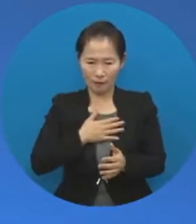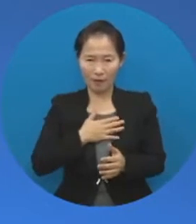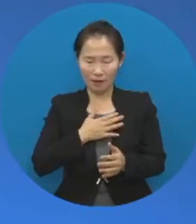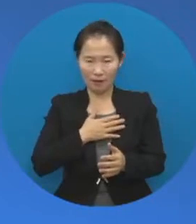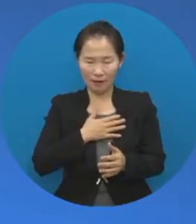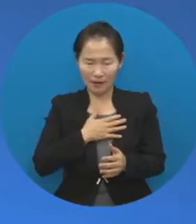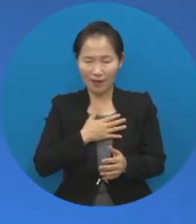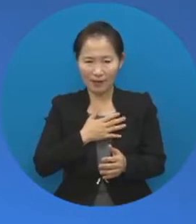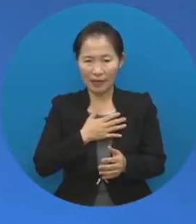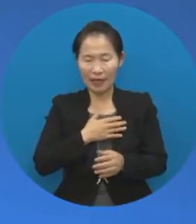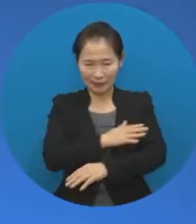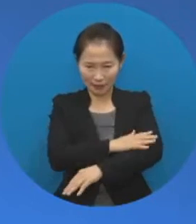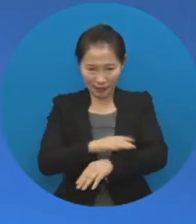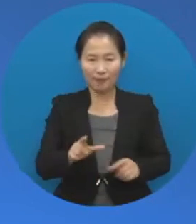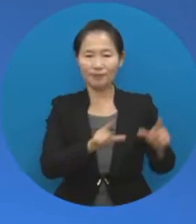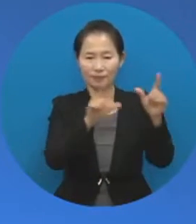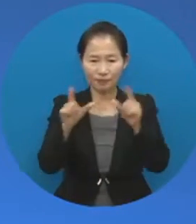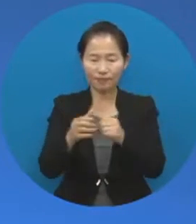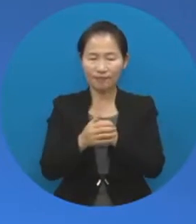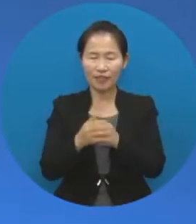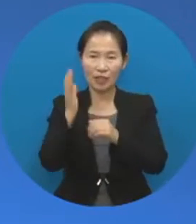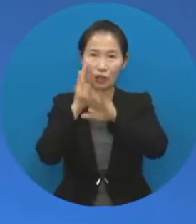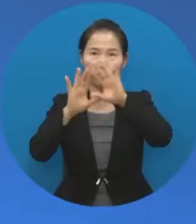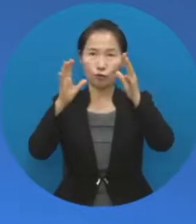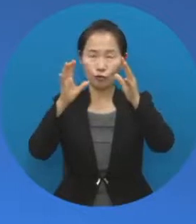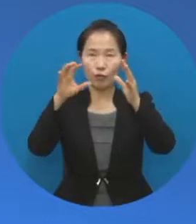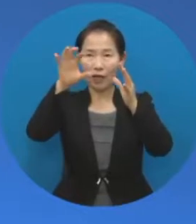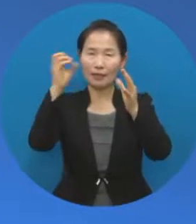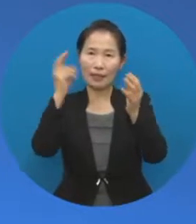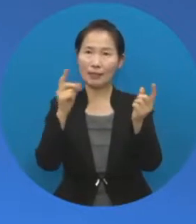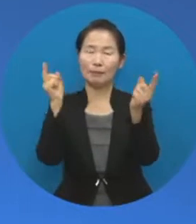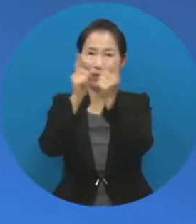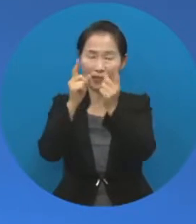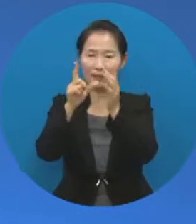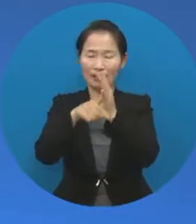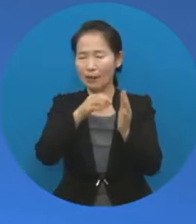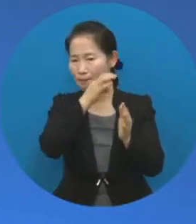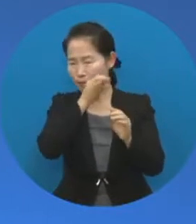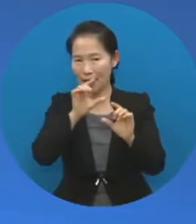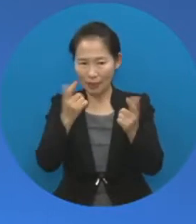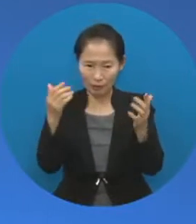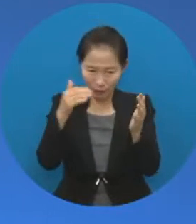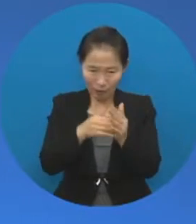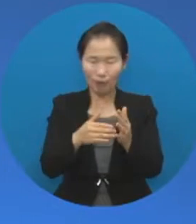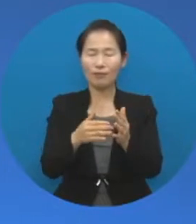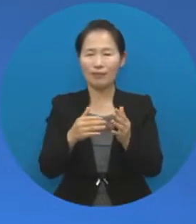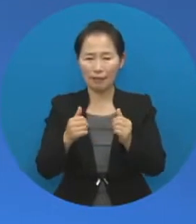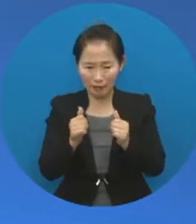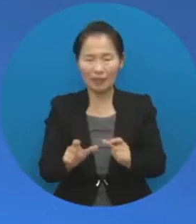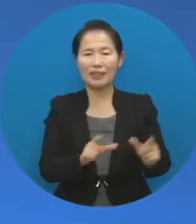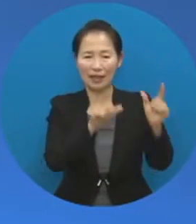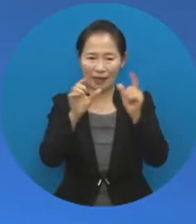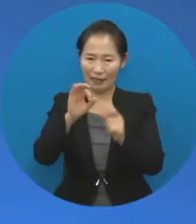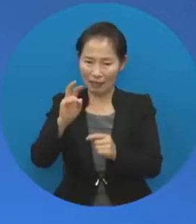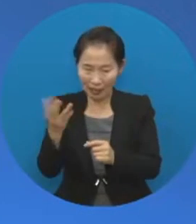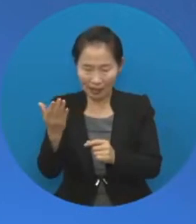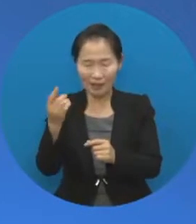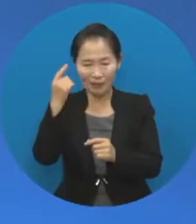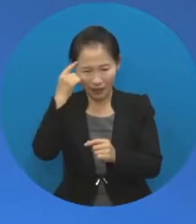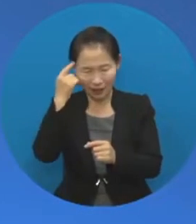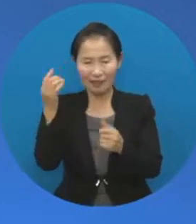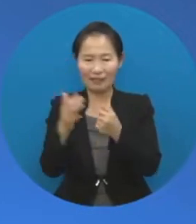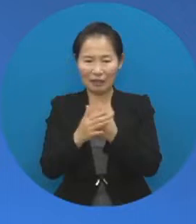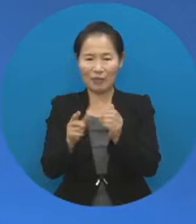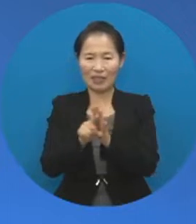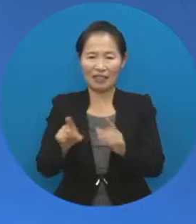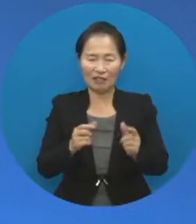천국에서 만날 엄마에게 부끄럽지 않은 딸로 살아야겠다 생각하고 이제 신앙생활을 열심히 하기 시작했어요.